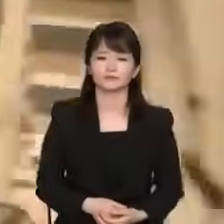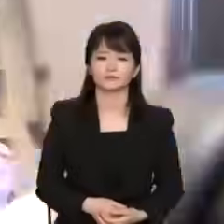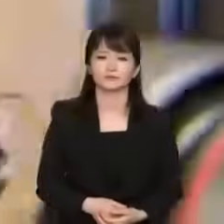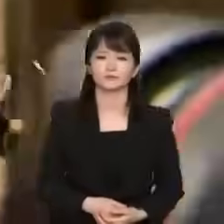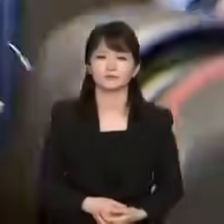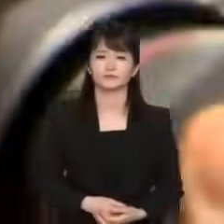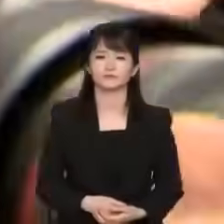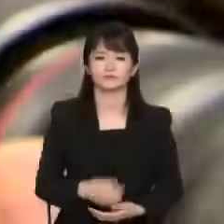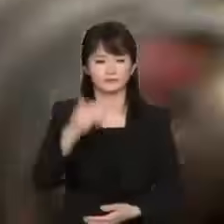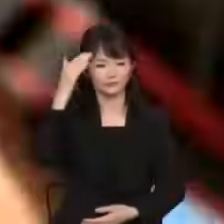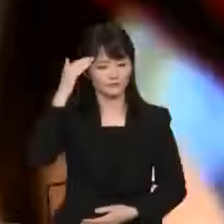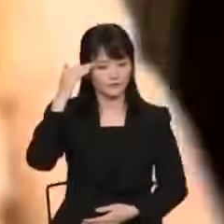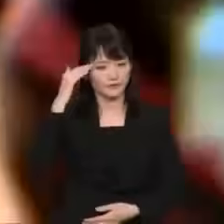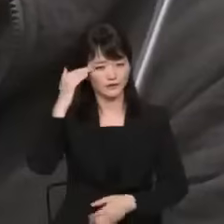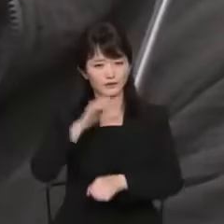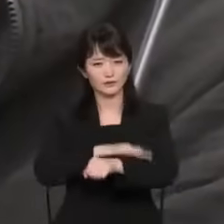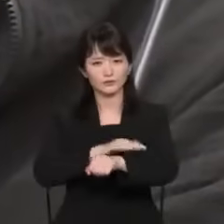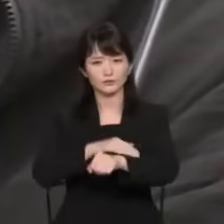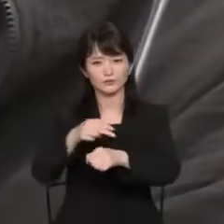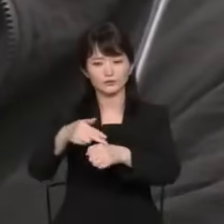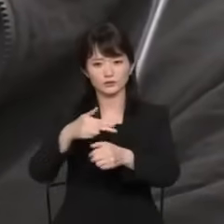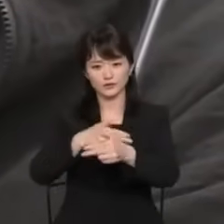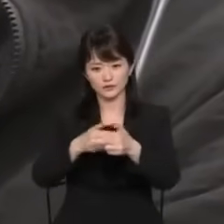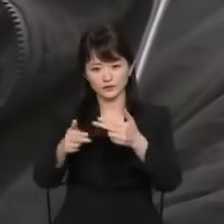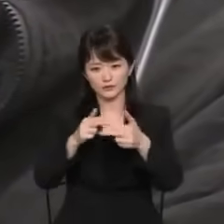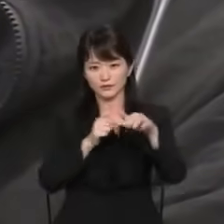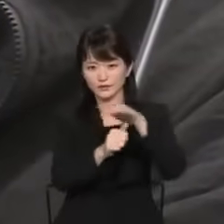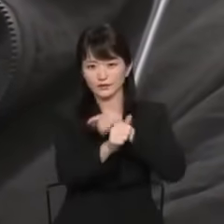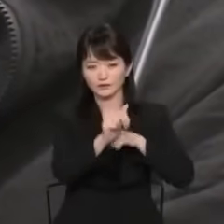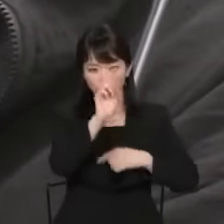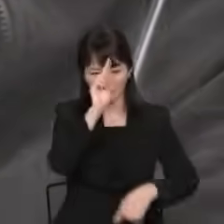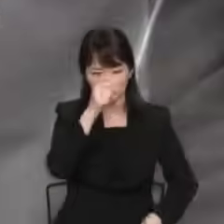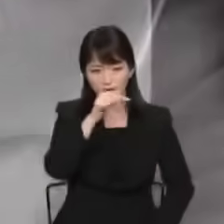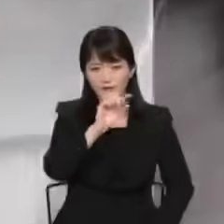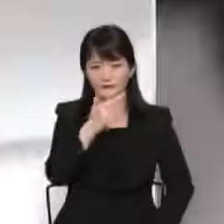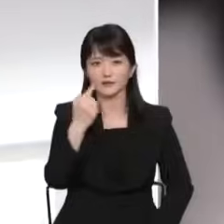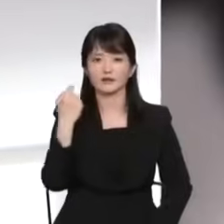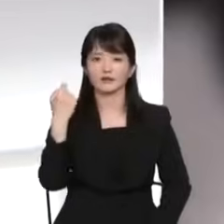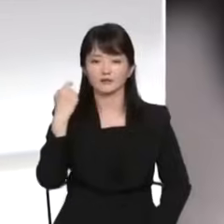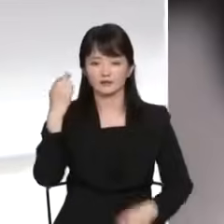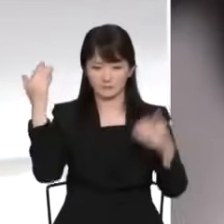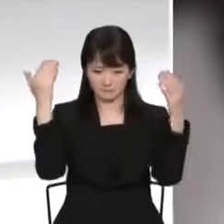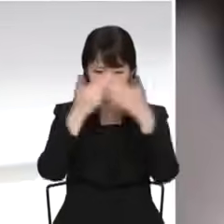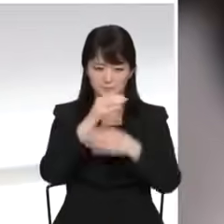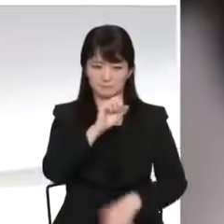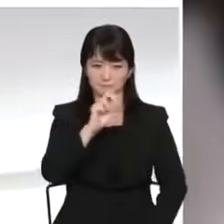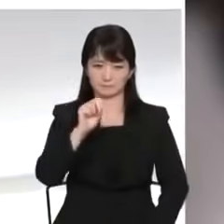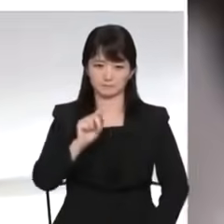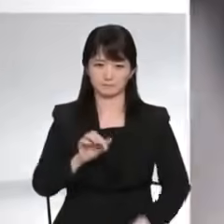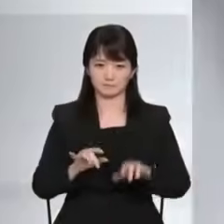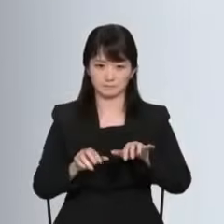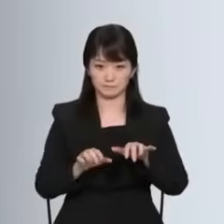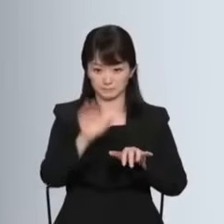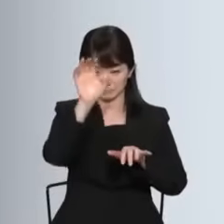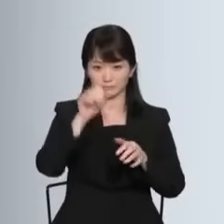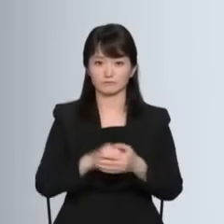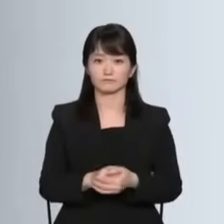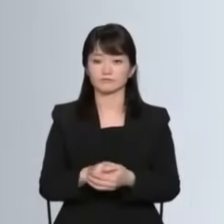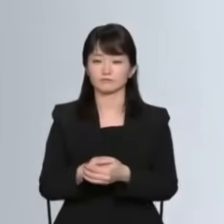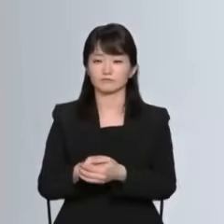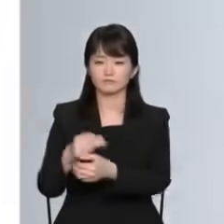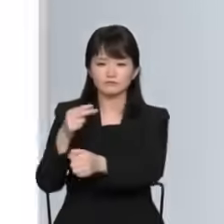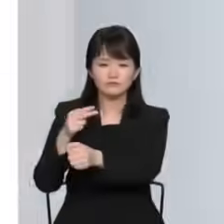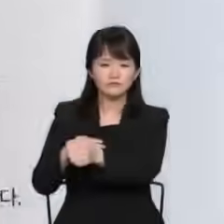박단 대한전공의협의회 비상대책위원장이 어젯밤 SNS에 공유한 한 기고문입니다. 교수들은 전공의들에게